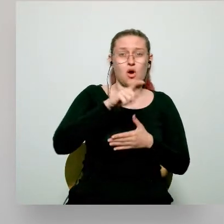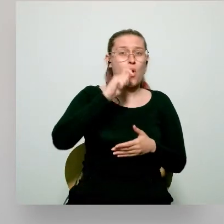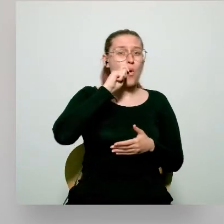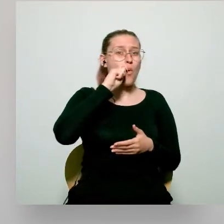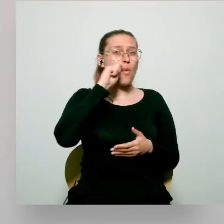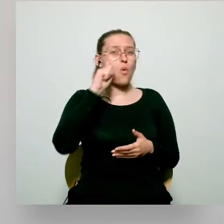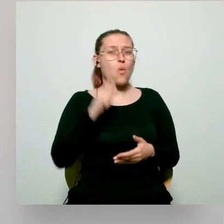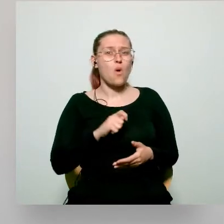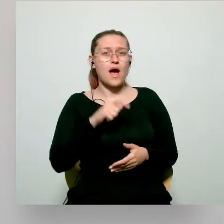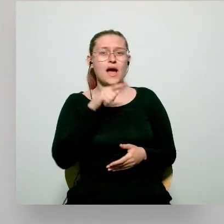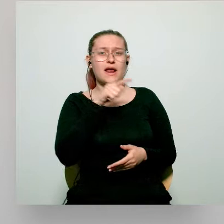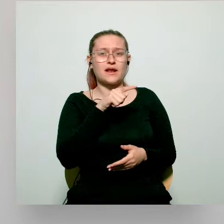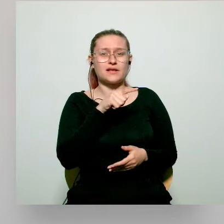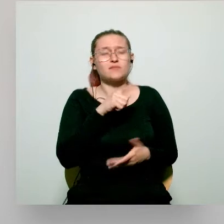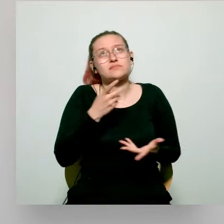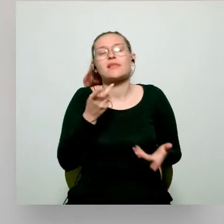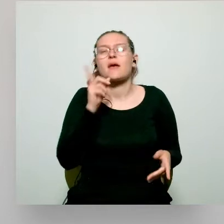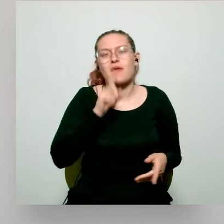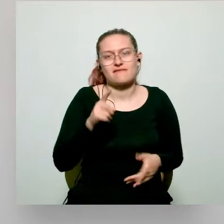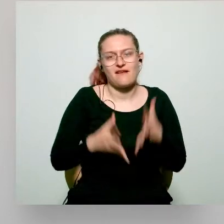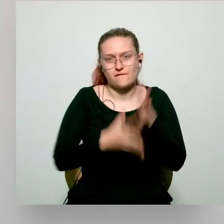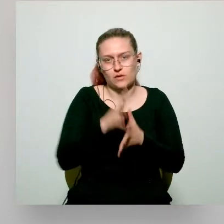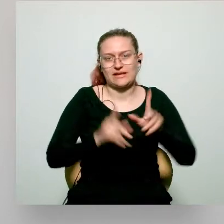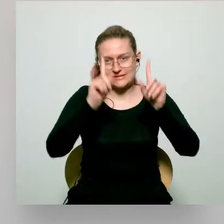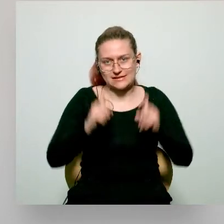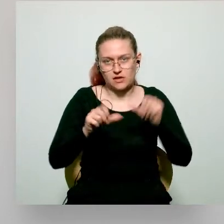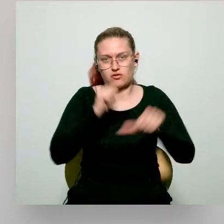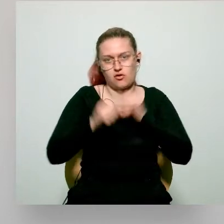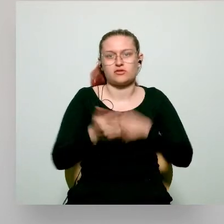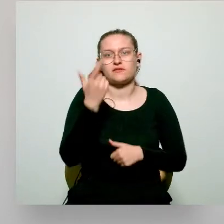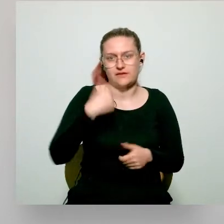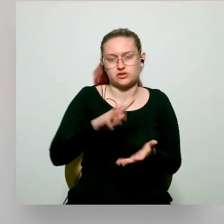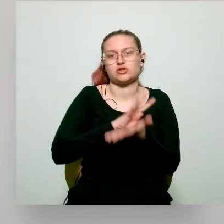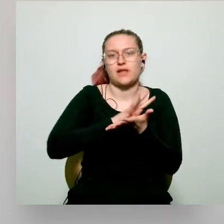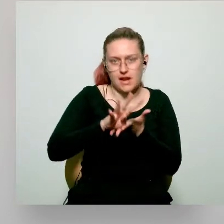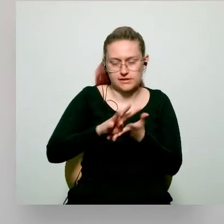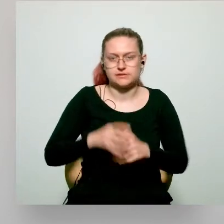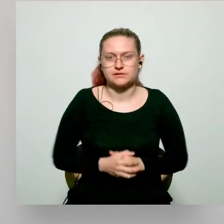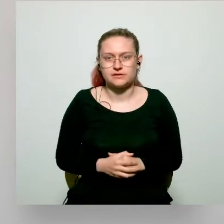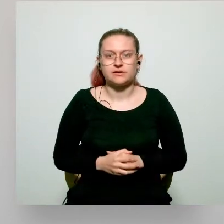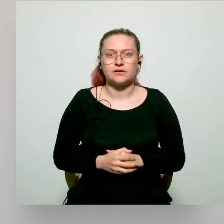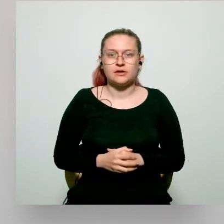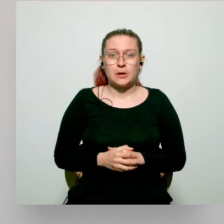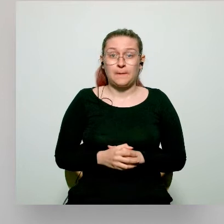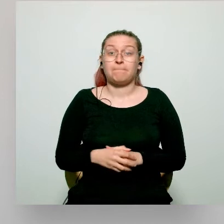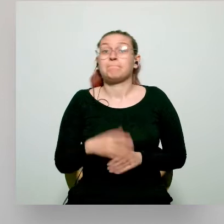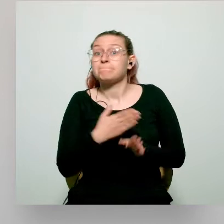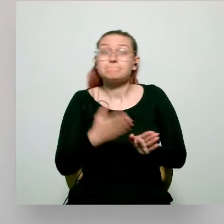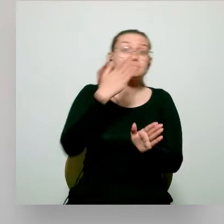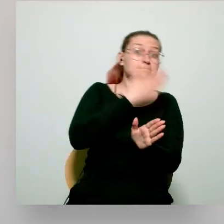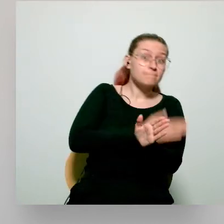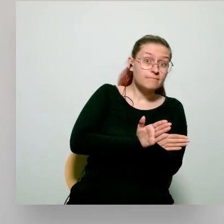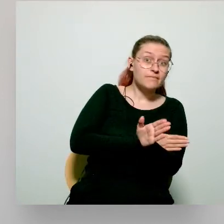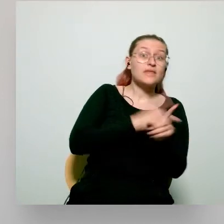właściwe stwierdzenie, bowiem wojna rozpoczęła się w roku 2014 i później i w tej chwili Ukraina jest takim przykładem, czy